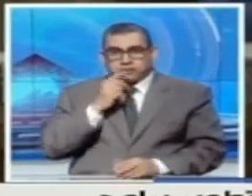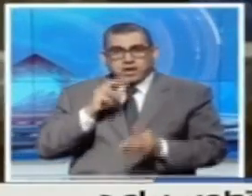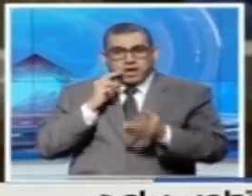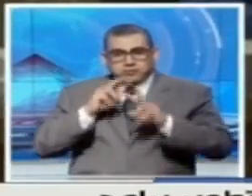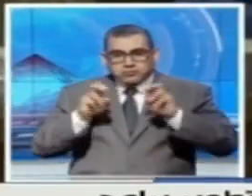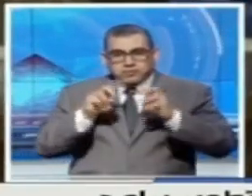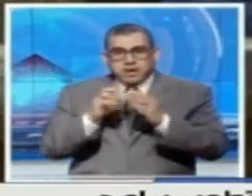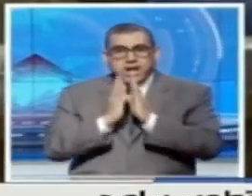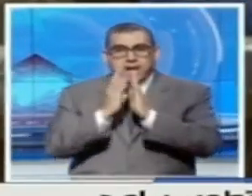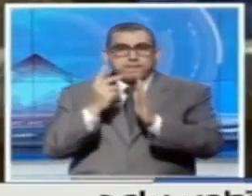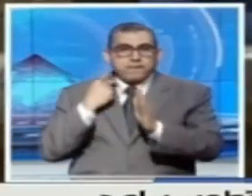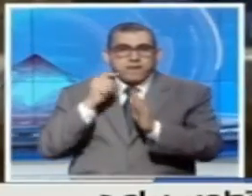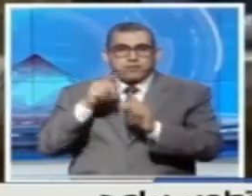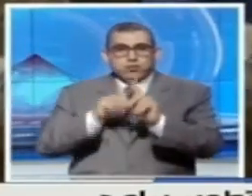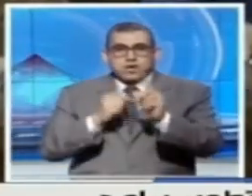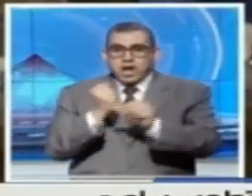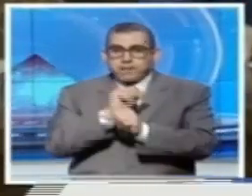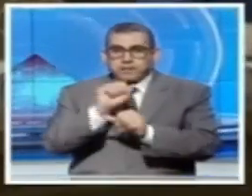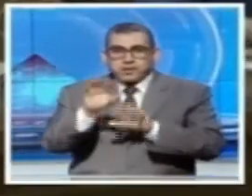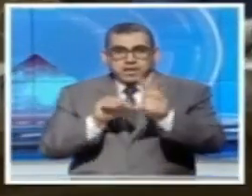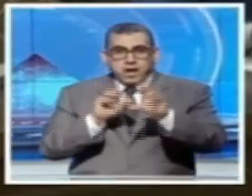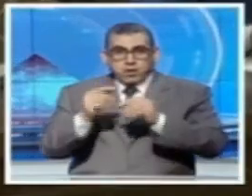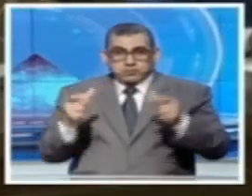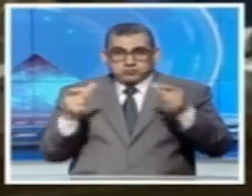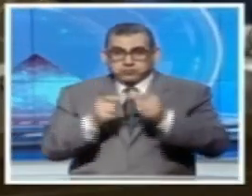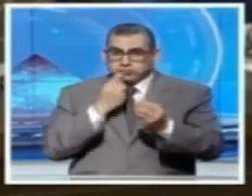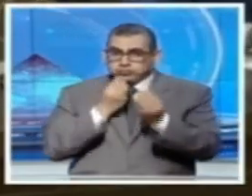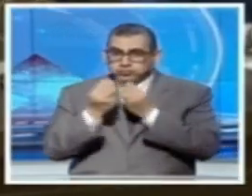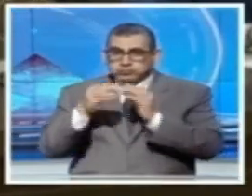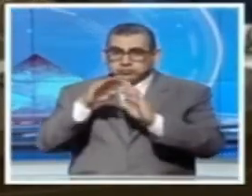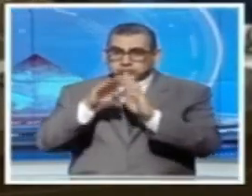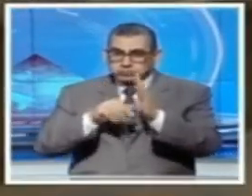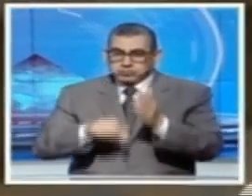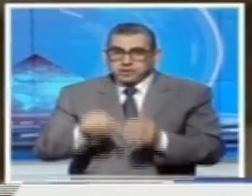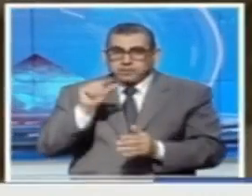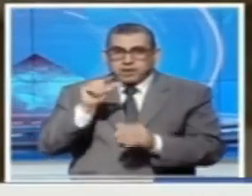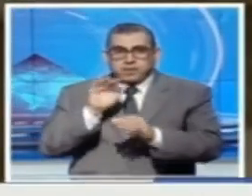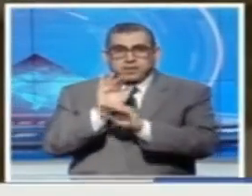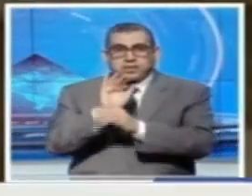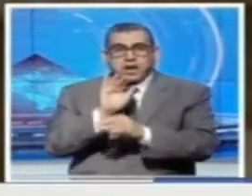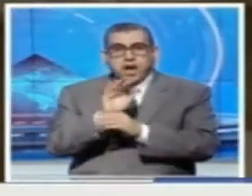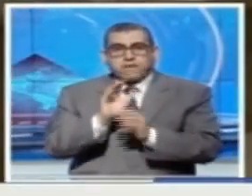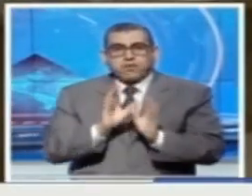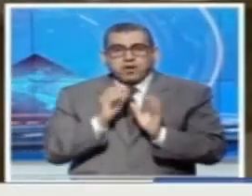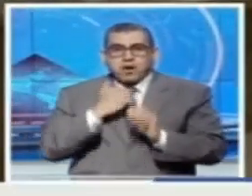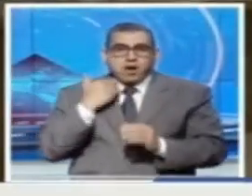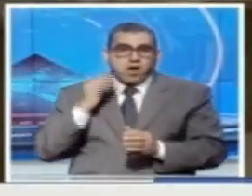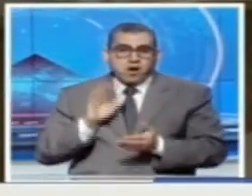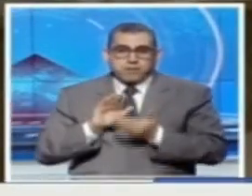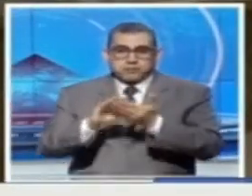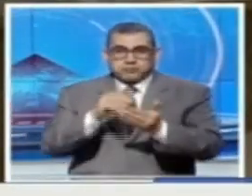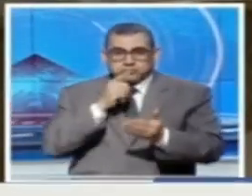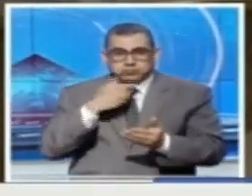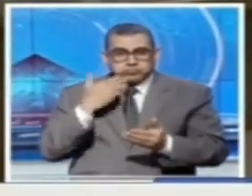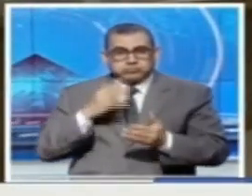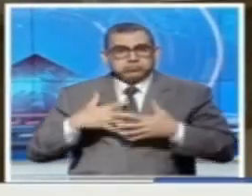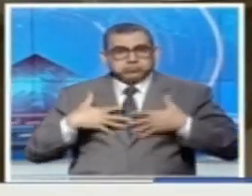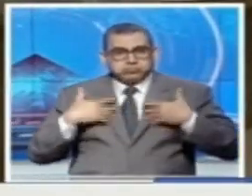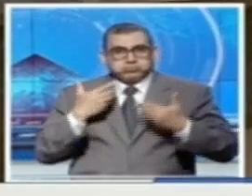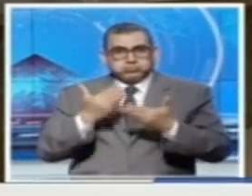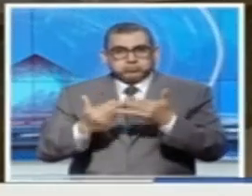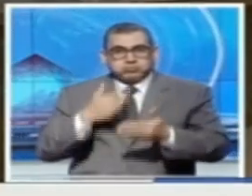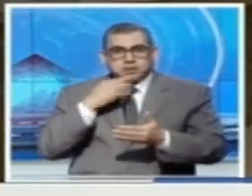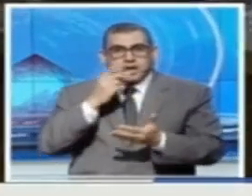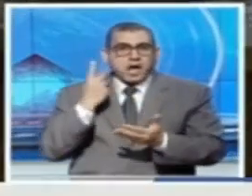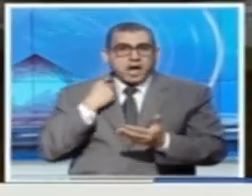من ملفات عمل الوزارة. تناول اللقاء استعراض موقف برنامج تكافل وكرامة الحالي، وكذا تطور أعداد